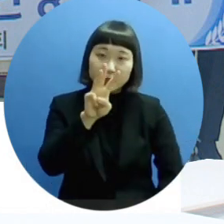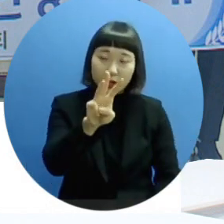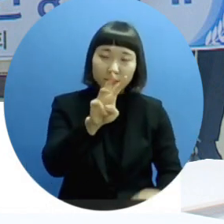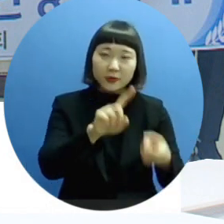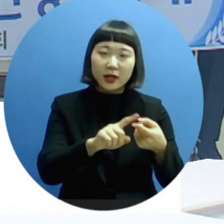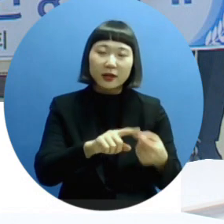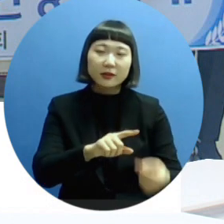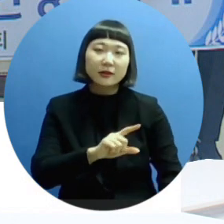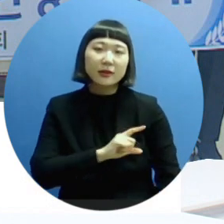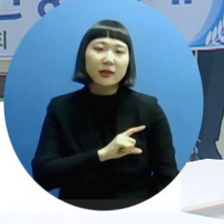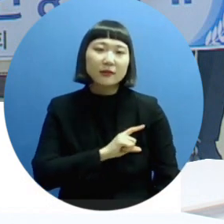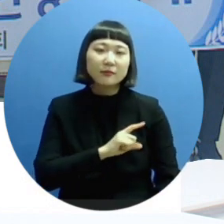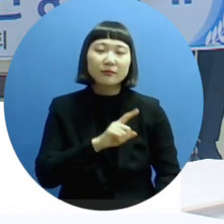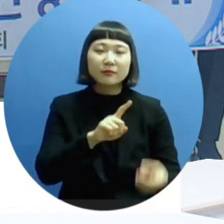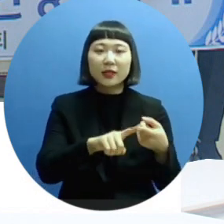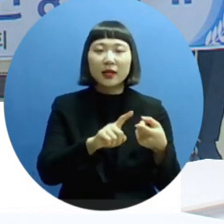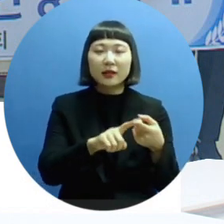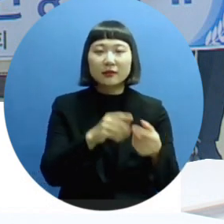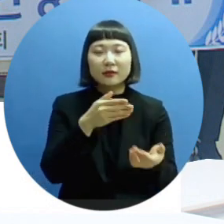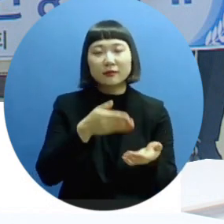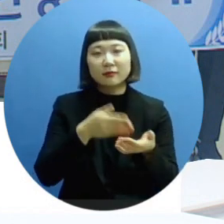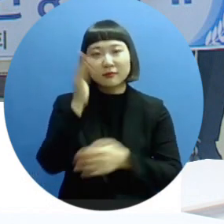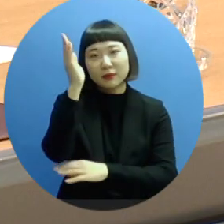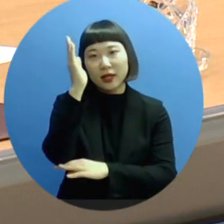결의문도 채택했습니다. 배상민 기자입니다.